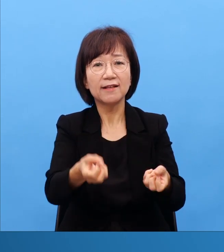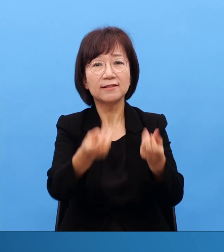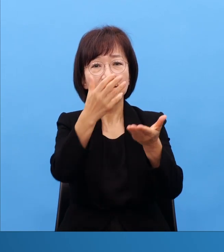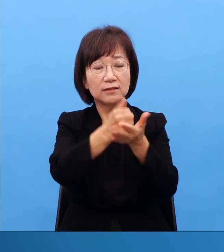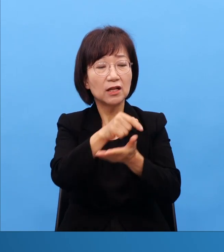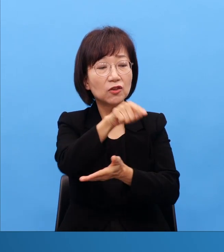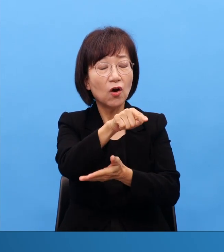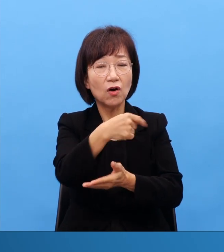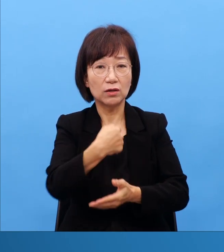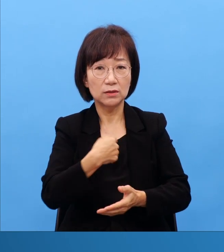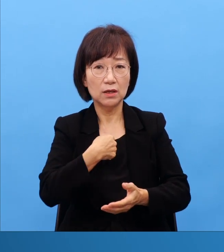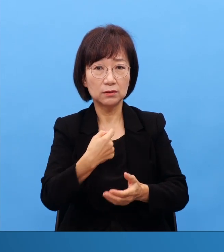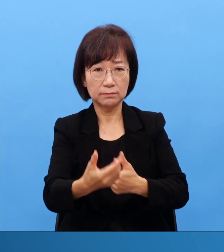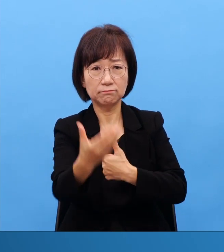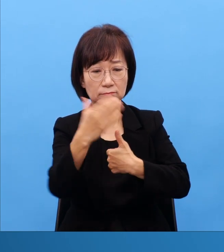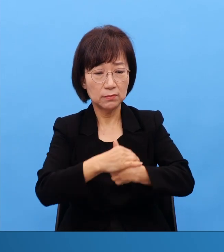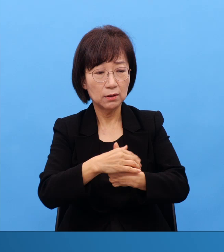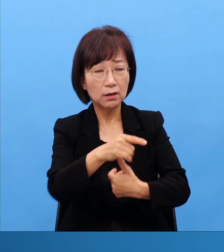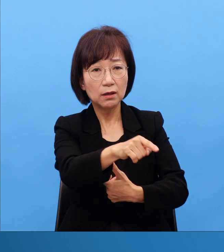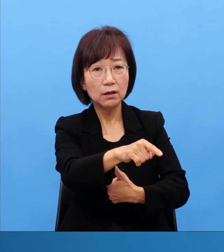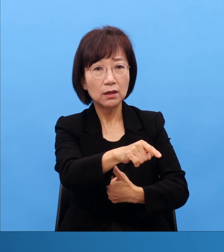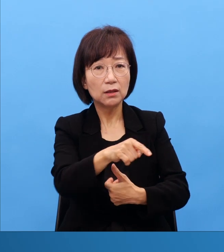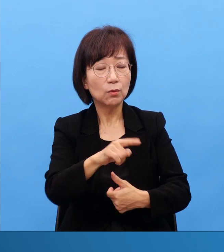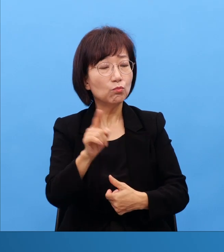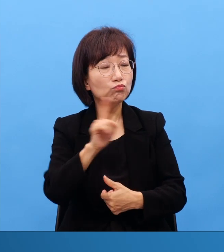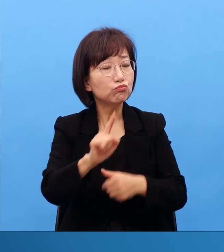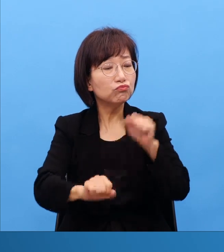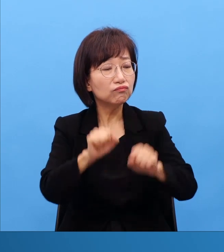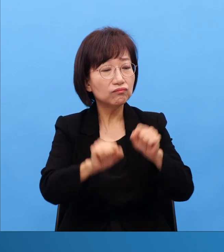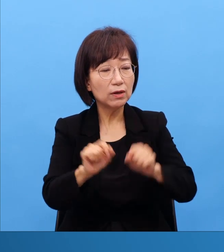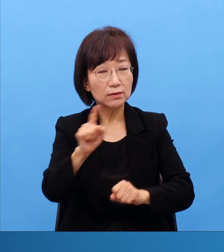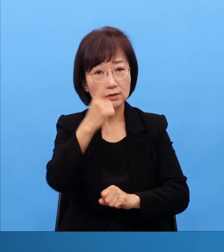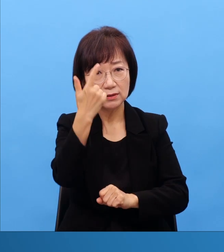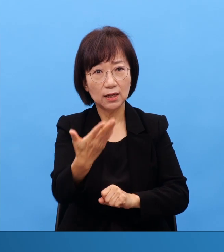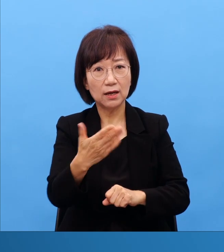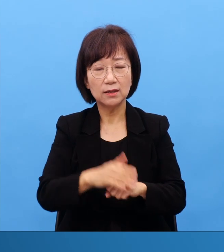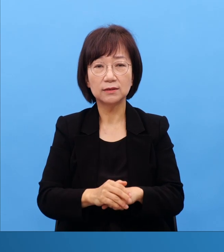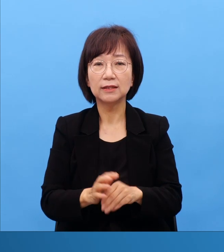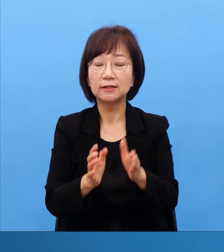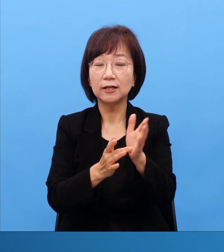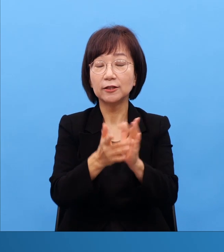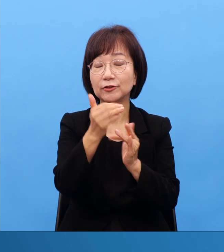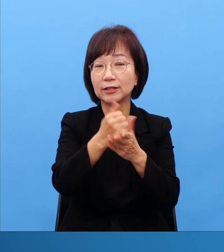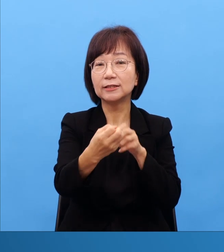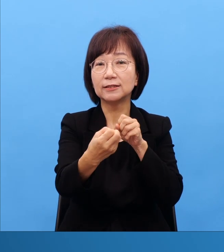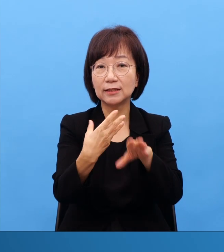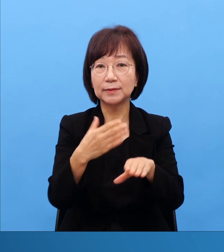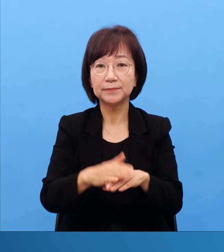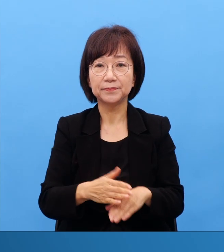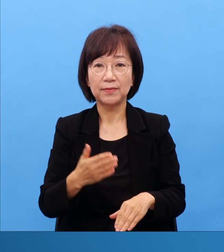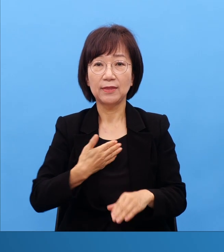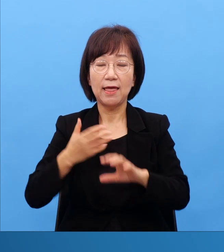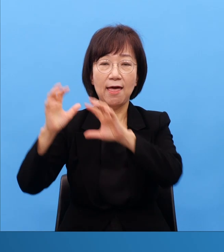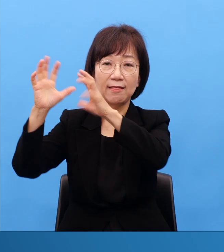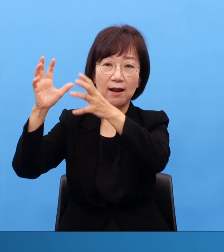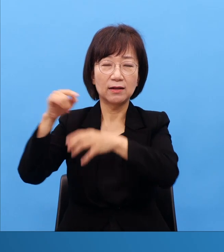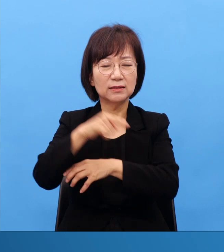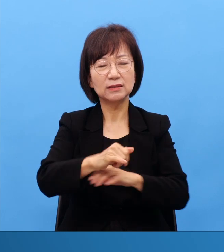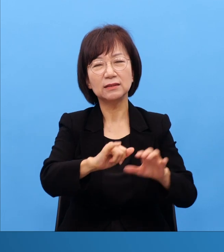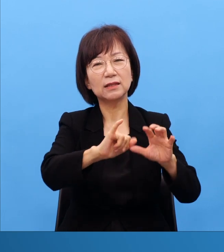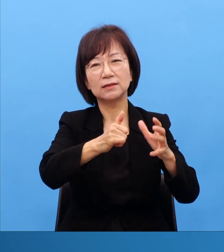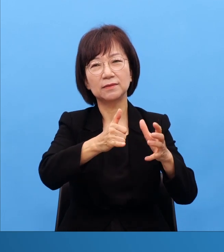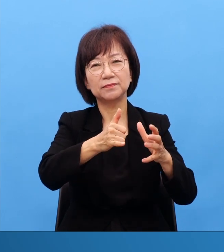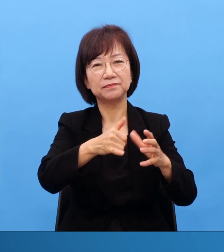대제사장들이 너를 내게 넘겼으니 내가 무엇을 하였느냐? 예수께서 대답하시되 내 나라는